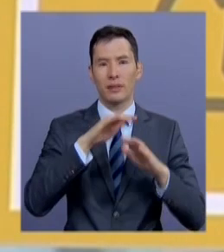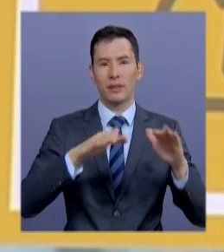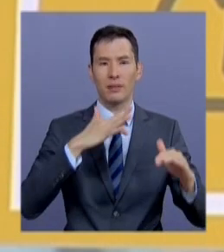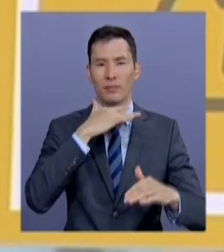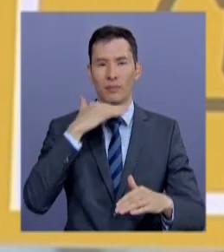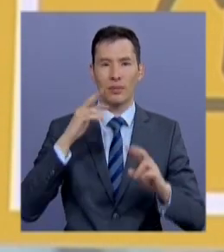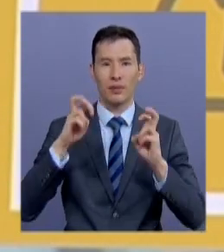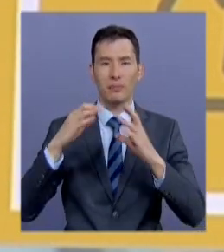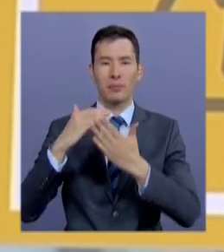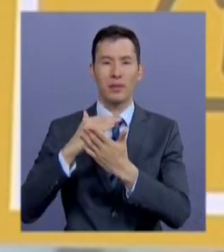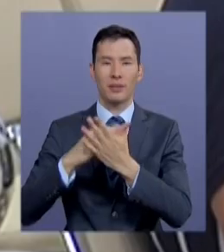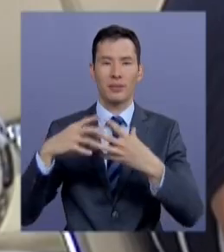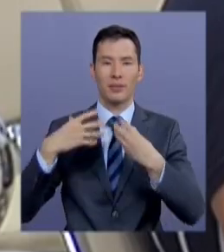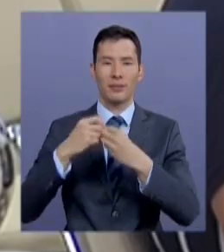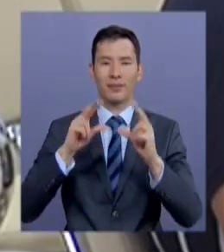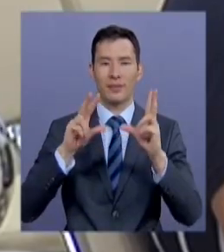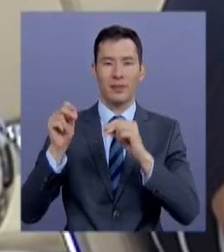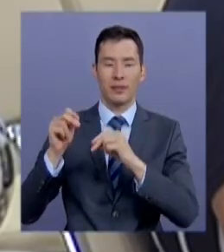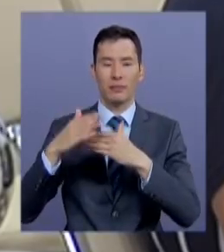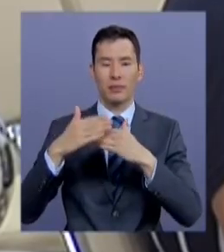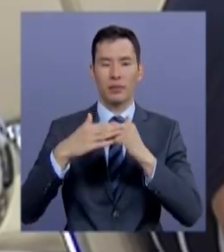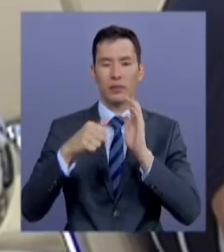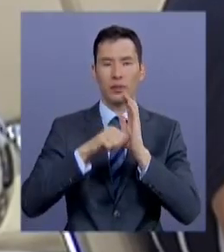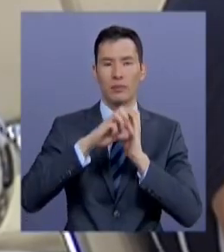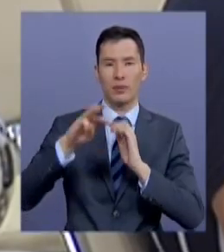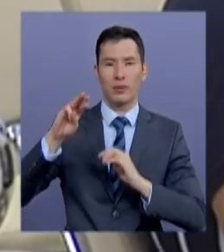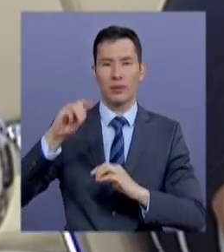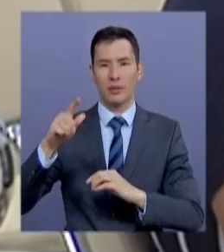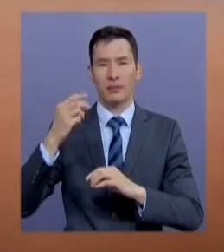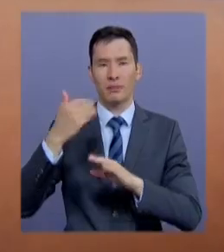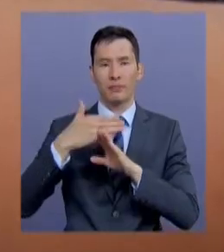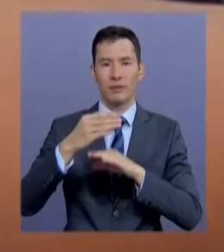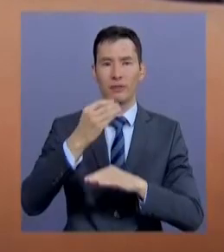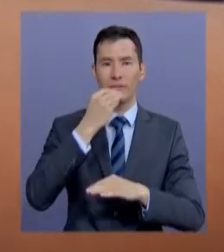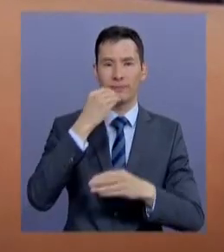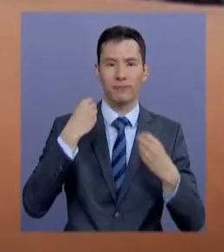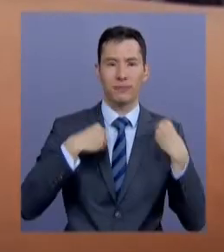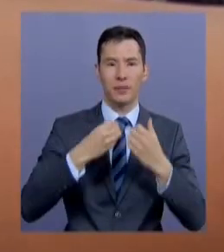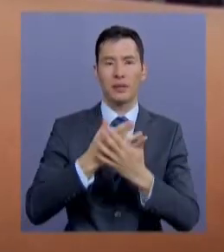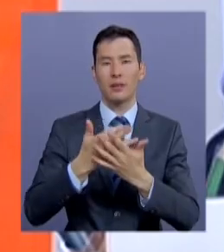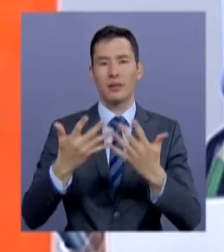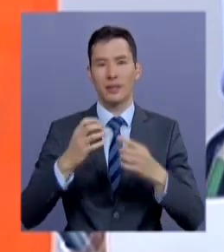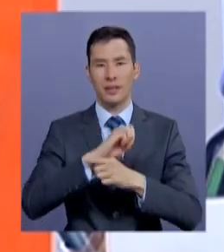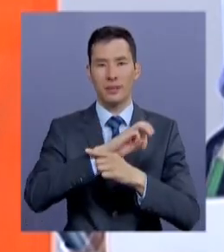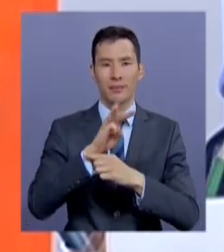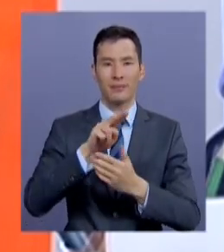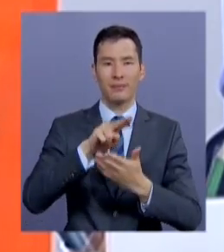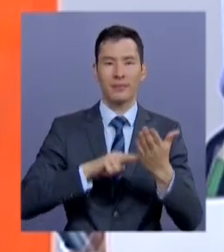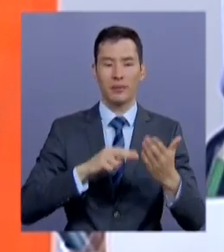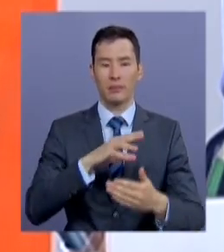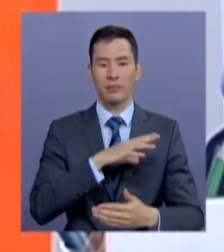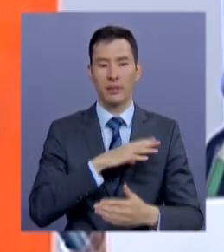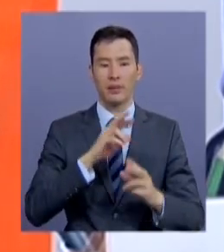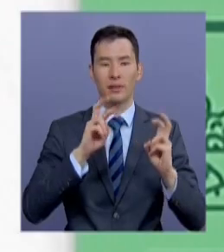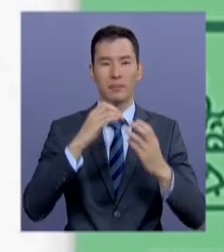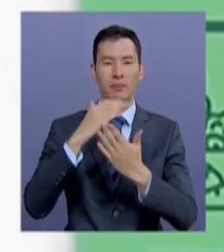қоғамдық қорынан 165 көп балалы ана құны 6 миллион теңгеге жуықтайтын азық түрік пен киім-кешекке сертификат алған. Сондай-ақ бақытты